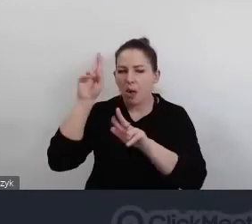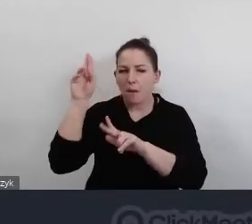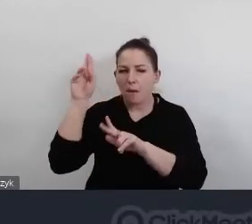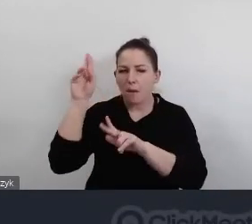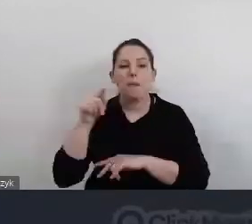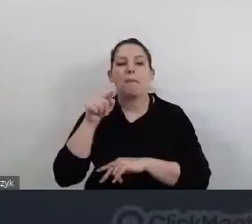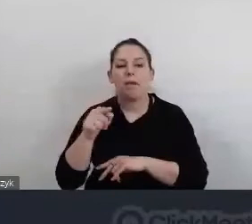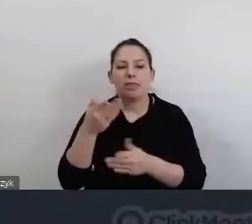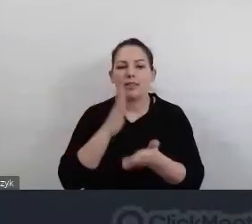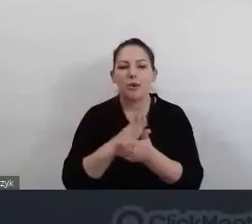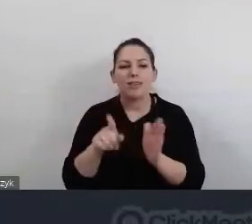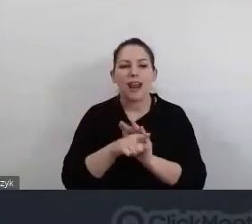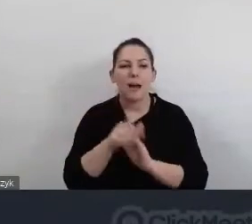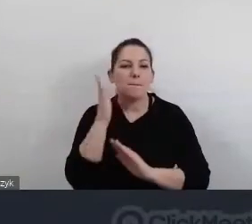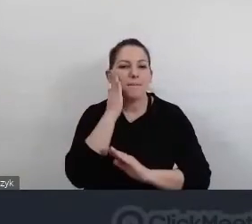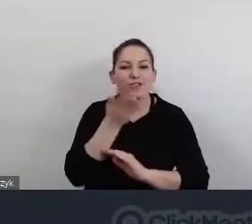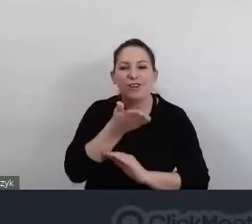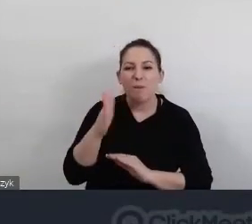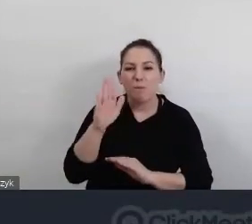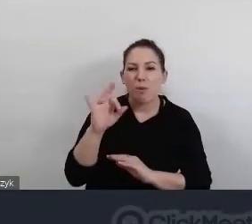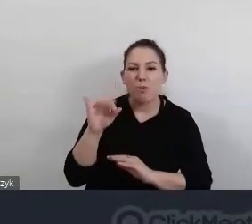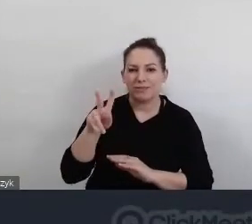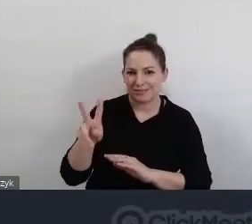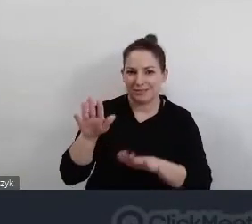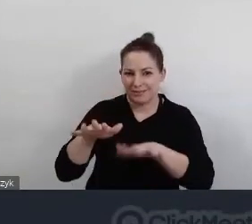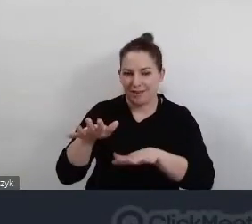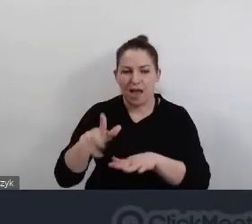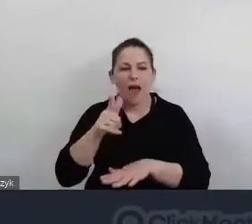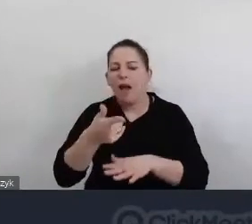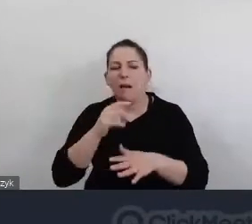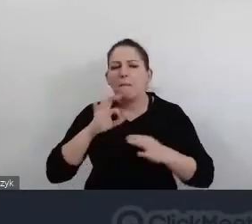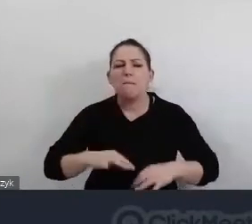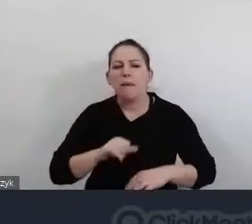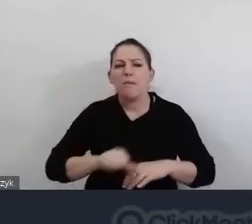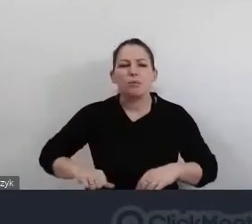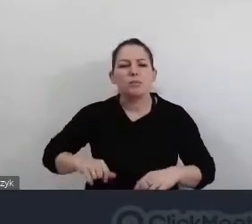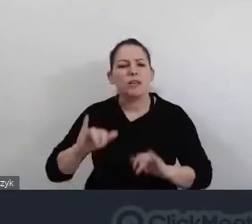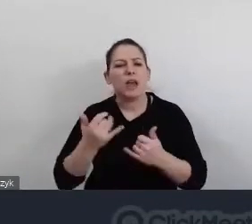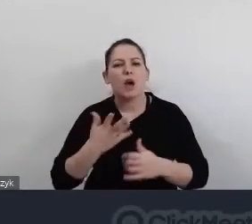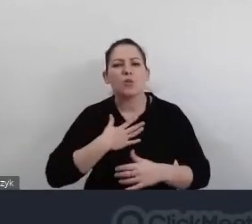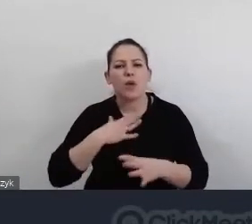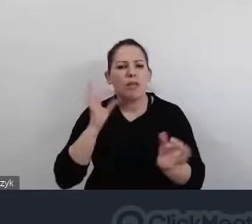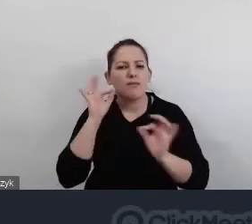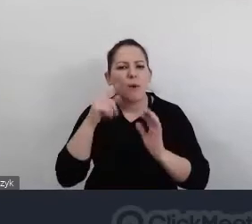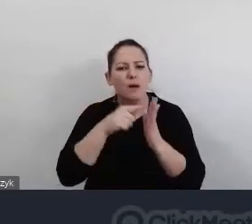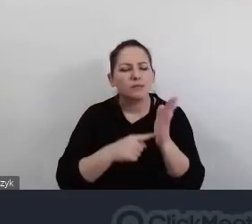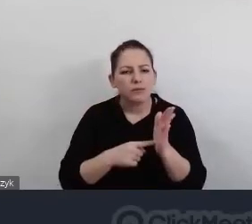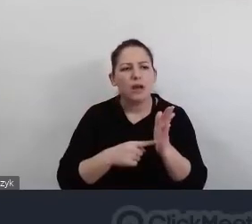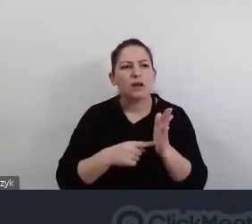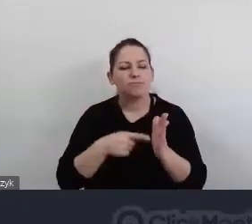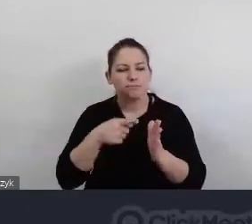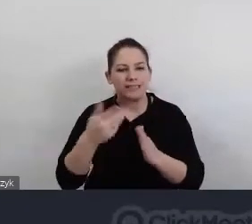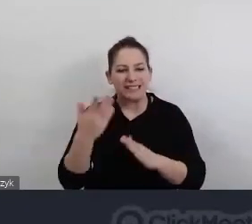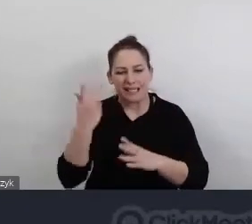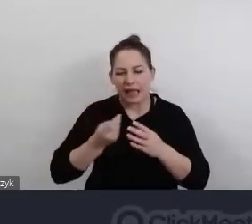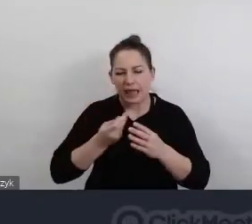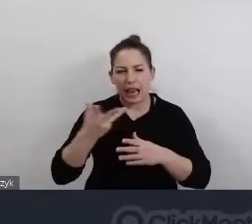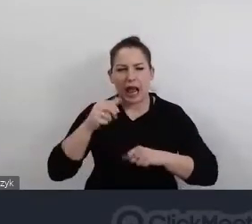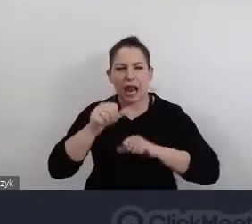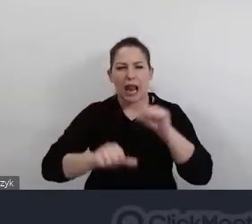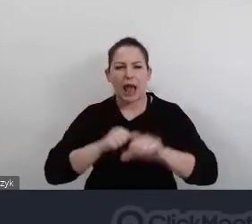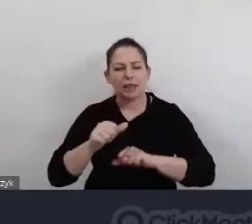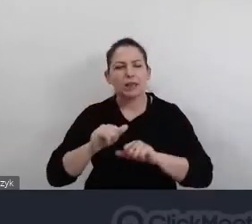dla mieszkańców Buzka. Panie burmistrzu, jak pan ocenia w perspektywie tych danych z tych ostatnich kilku lat, jak